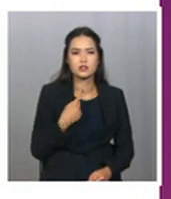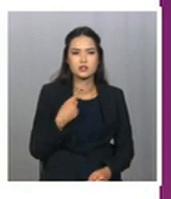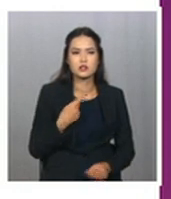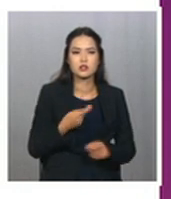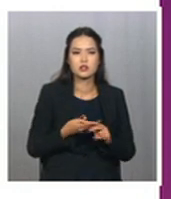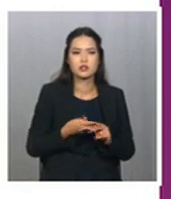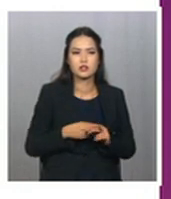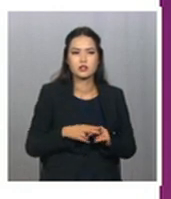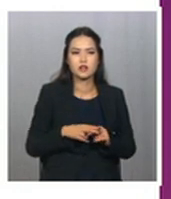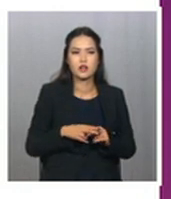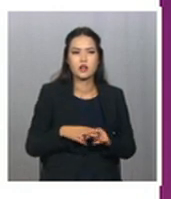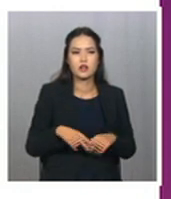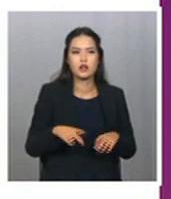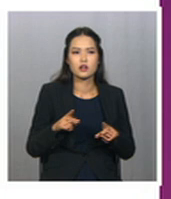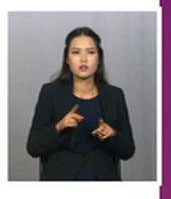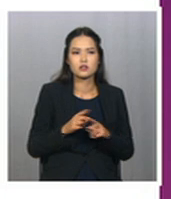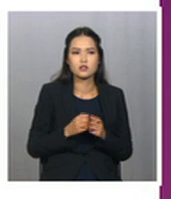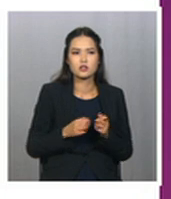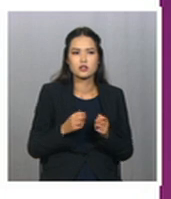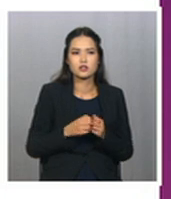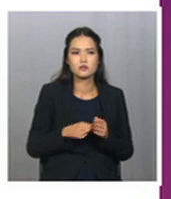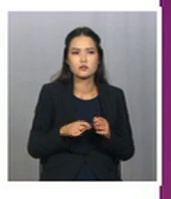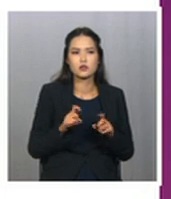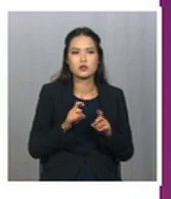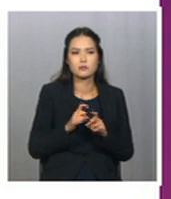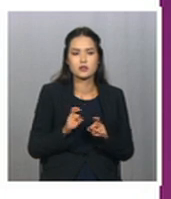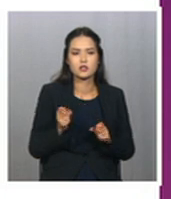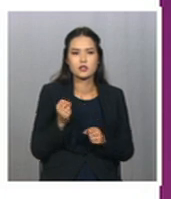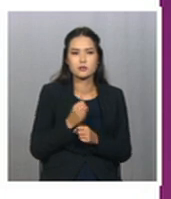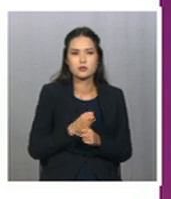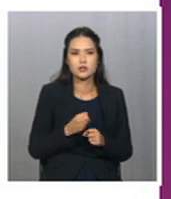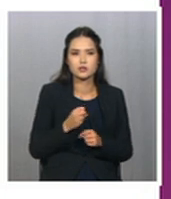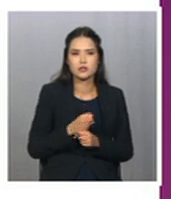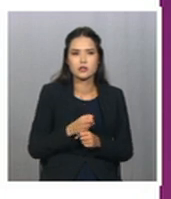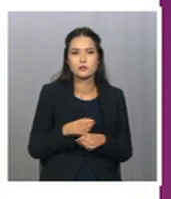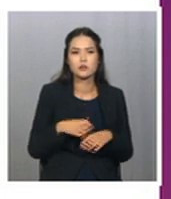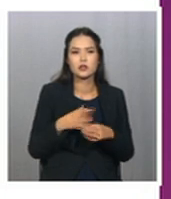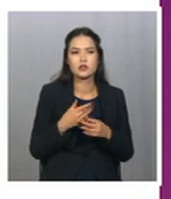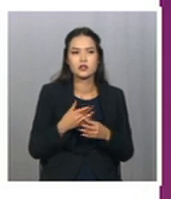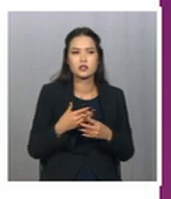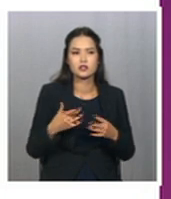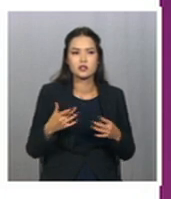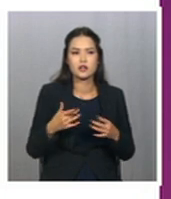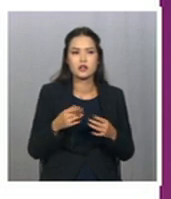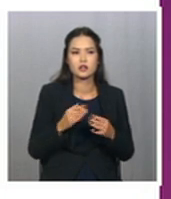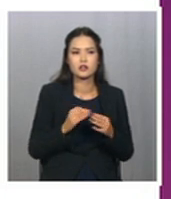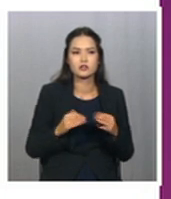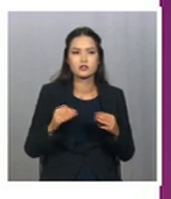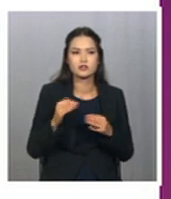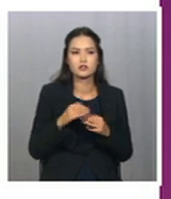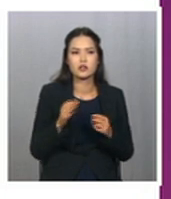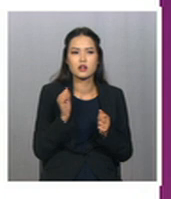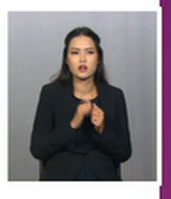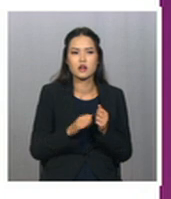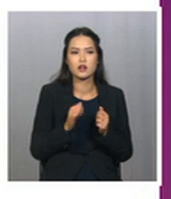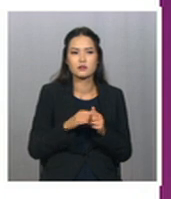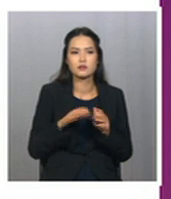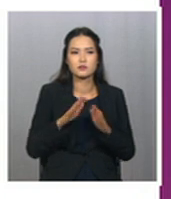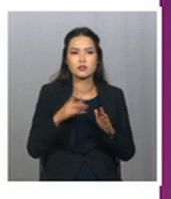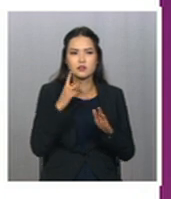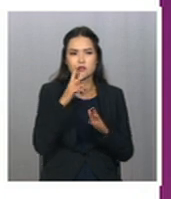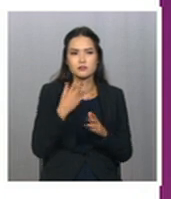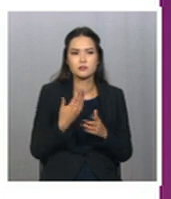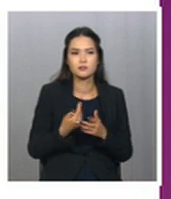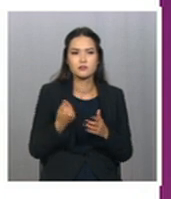шауып, шөп төсеп, мектеп жасауы, ауыл адамдарымен тайталаса жүріп, әрбір балаға білім бермек